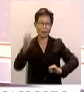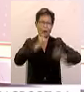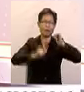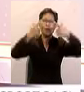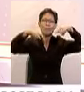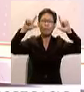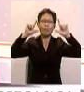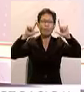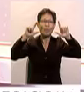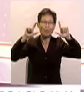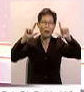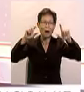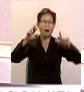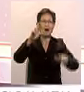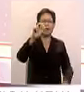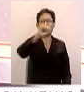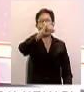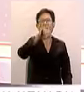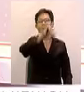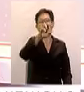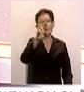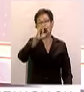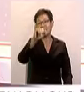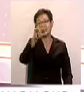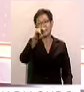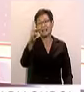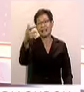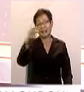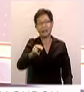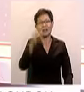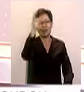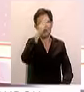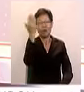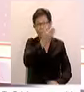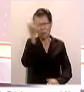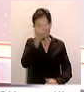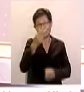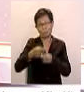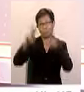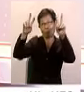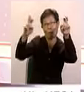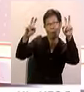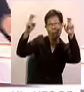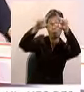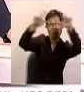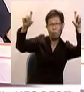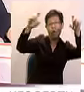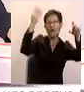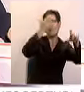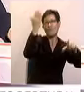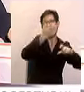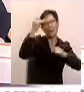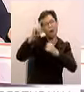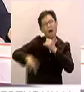popular Tamil India, Rajinikanth. Ya, dan yang menariknya, filem berjudul Peta itu dikatakan bakal menjadi filem terakhir